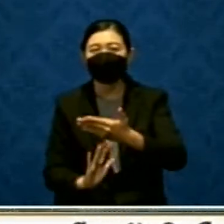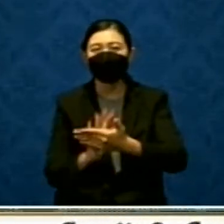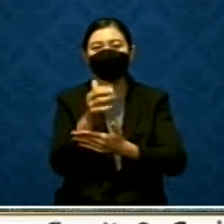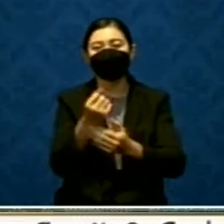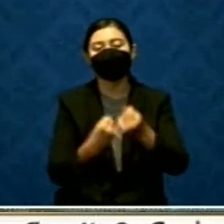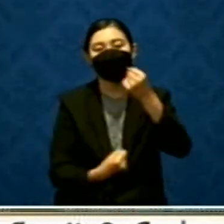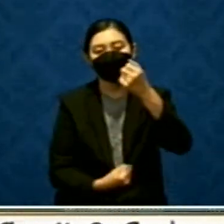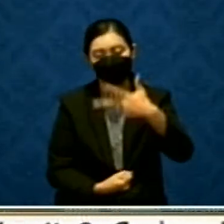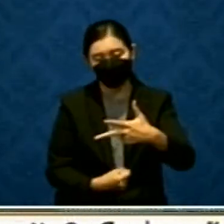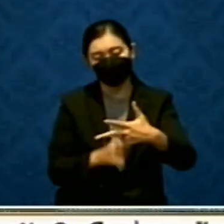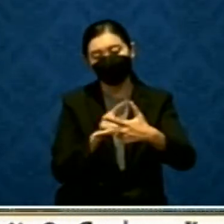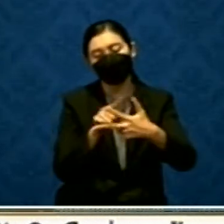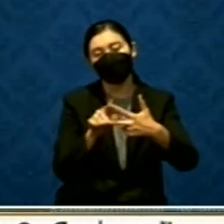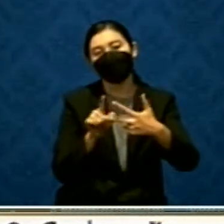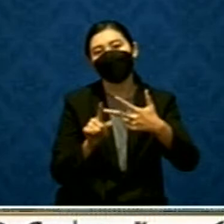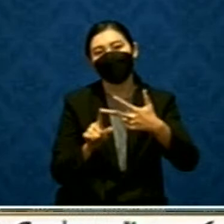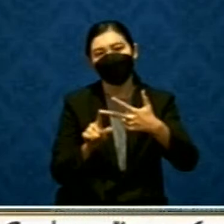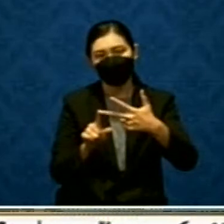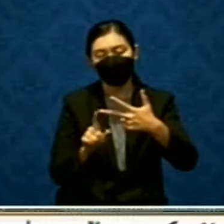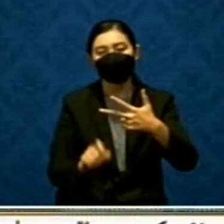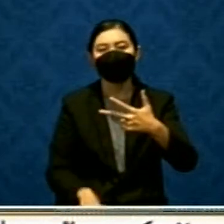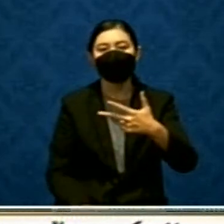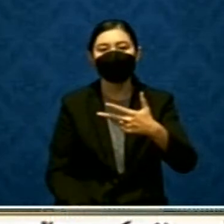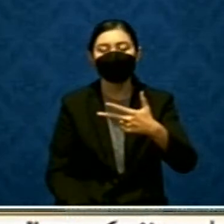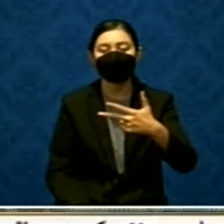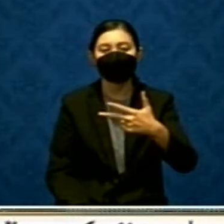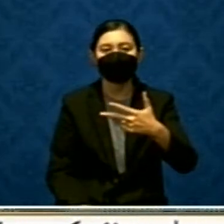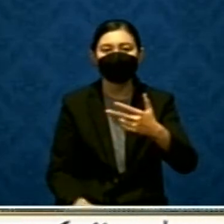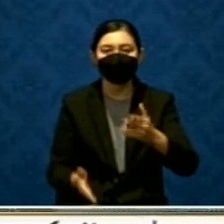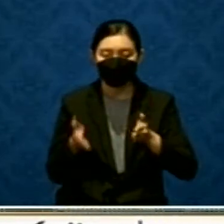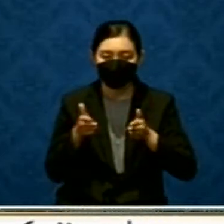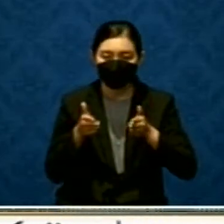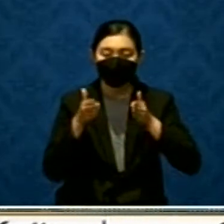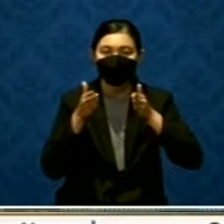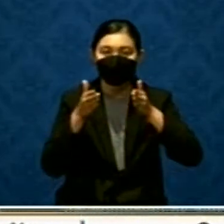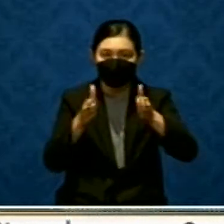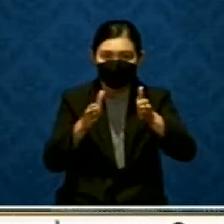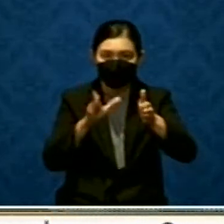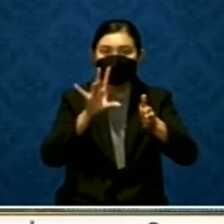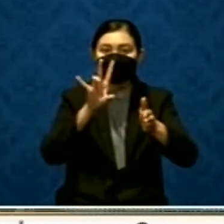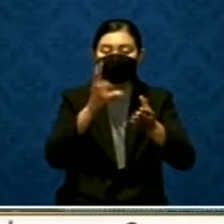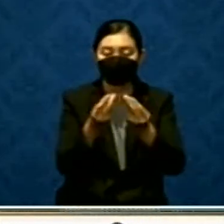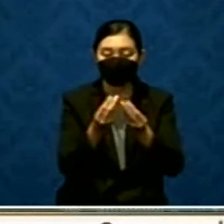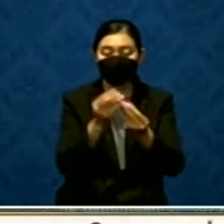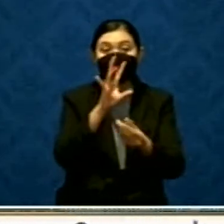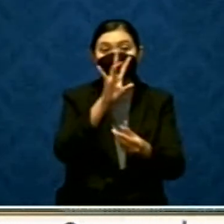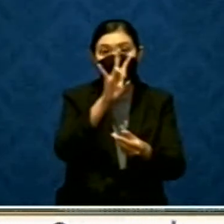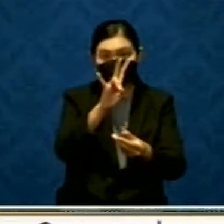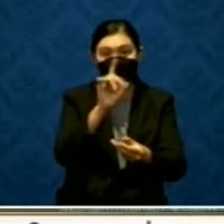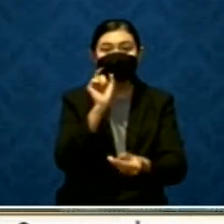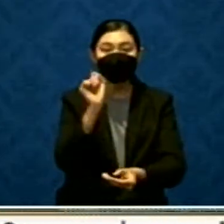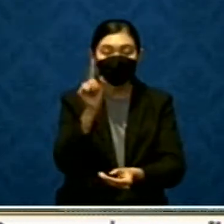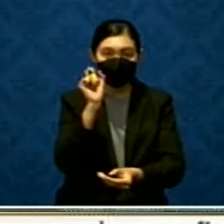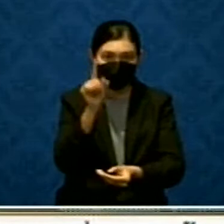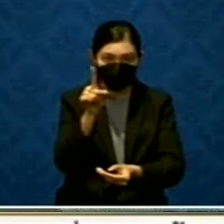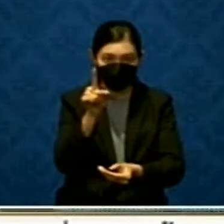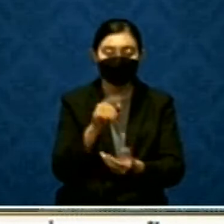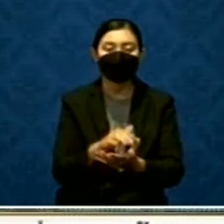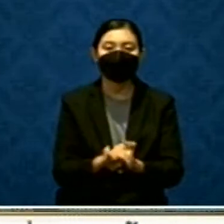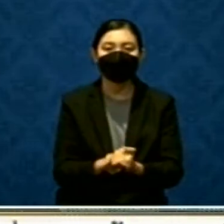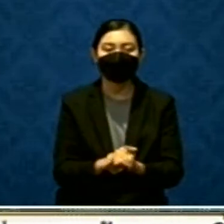ขยายนะครับส่วนต่อขยายมอเตอร์เวย์นะครับหมายเลข7นะครับช่วงจากมาตาพุดนะครับไป